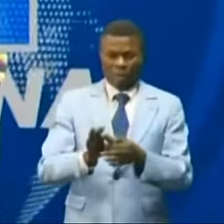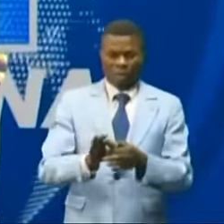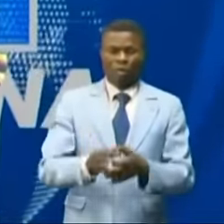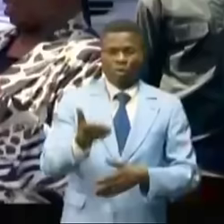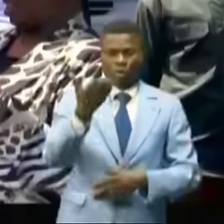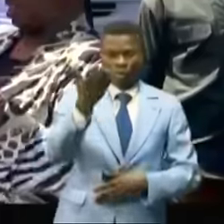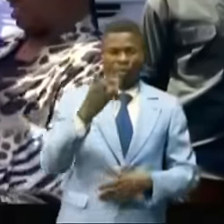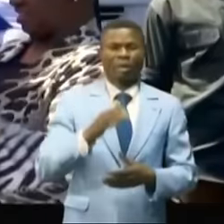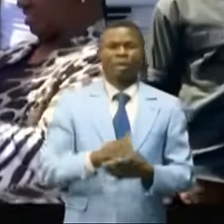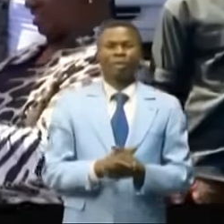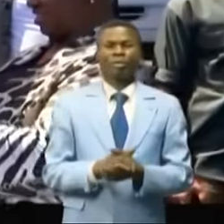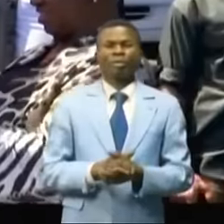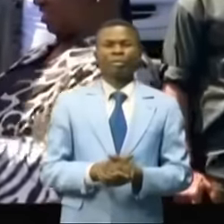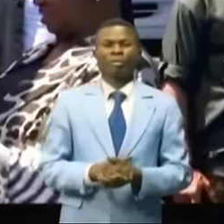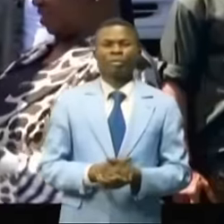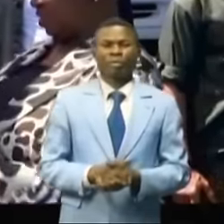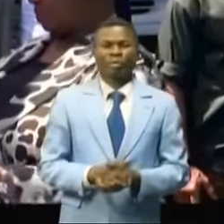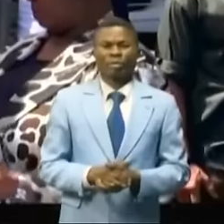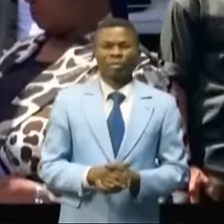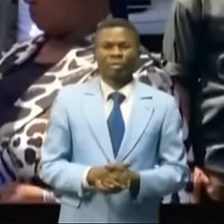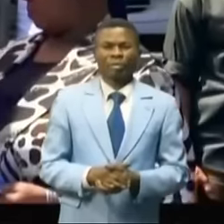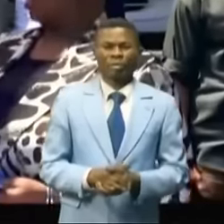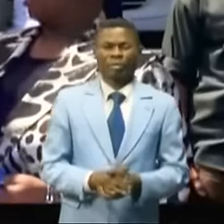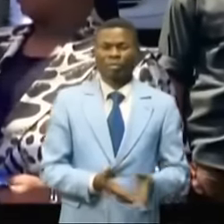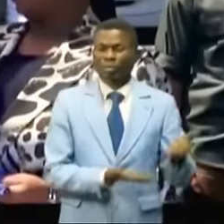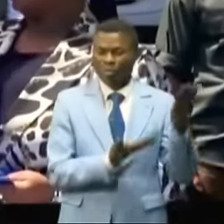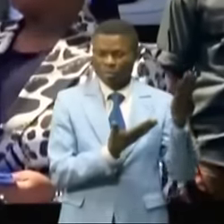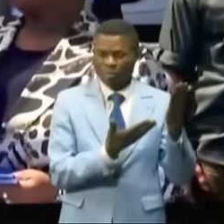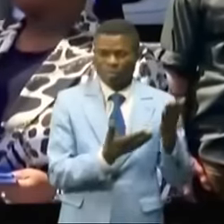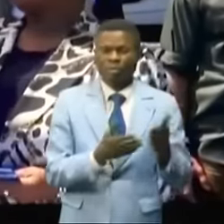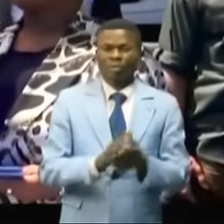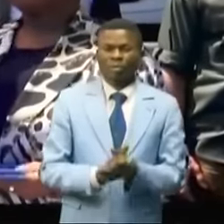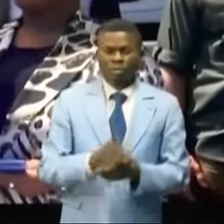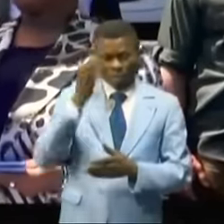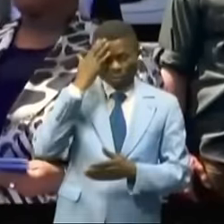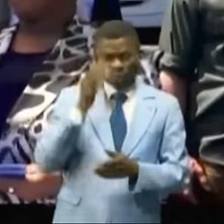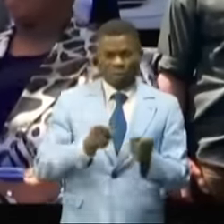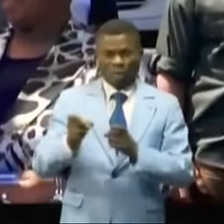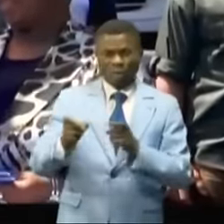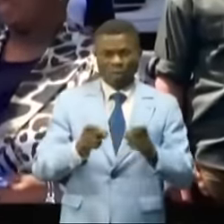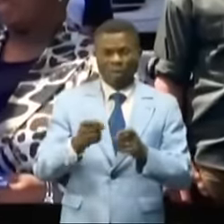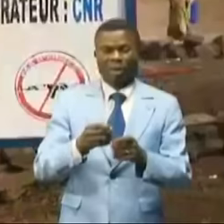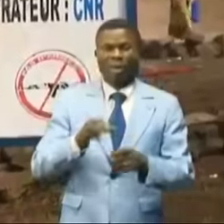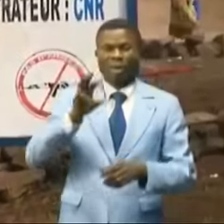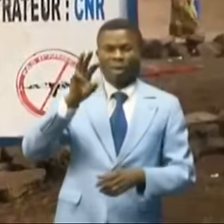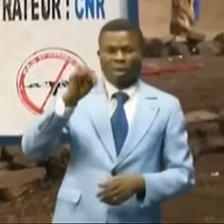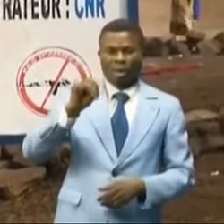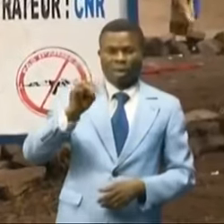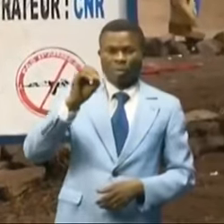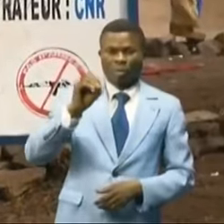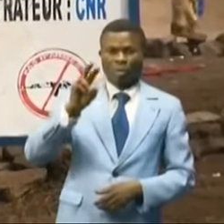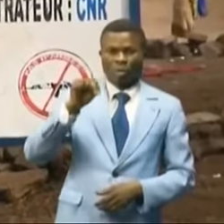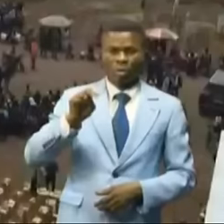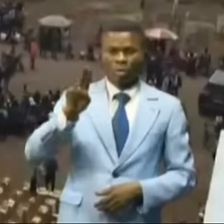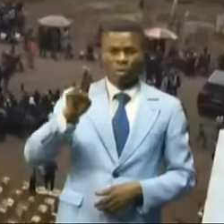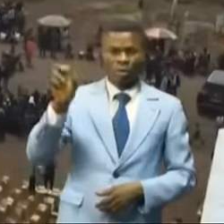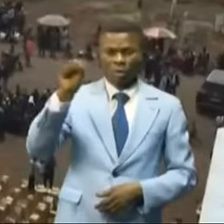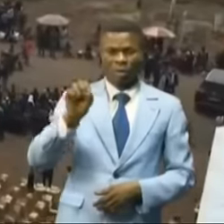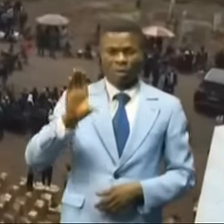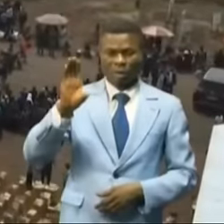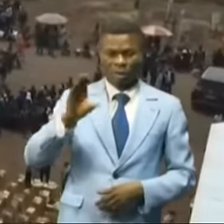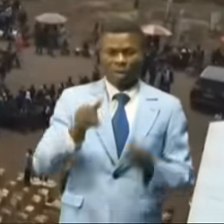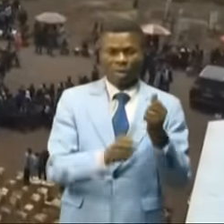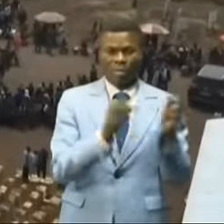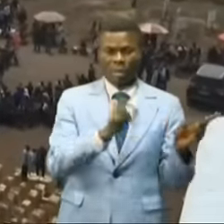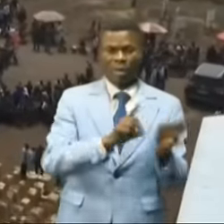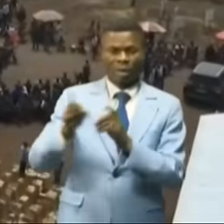Mukundi. Il est opportun de penser à la gestion post-MONUSCO et à l'encadrement des déplacés dans l'est de